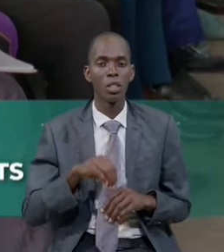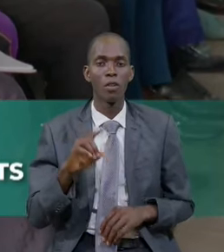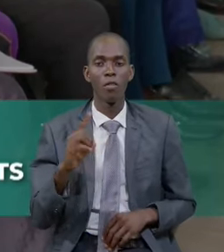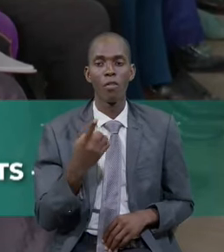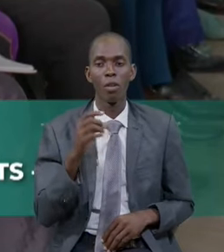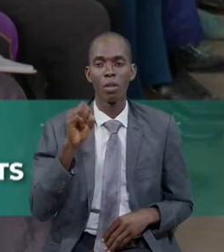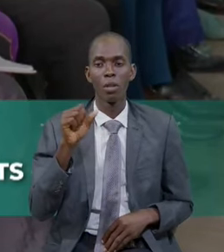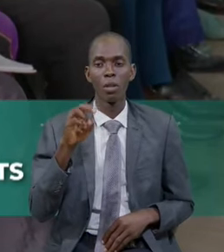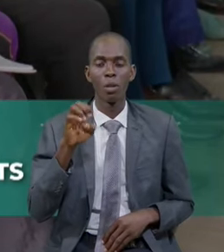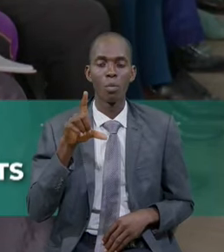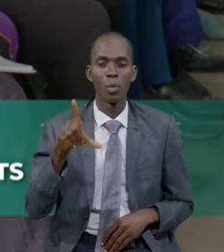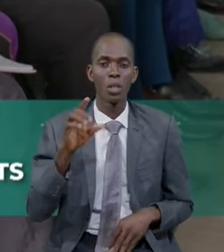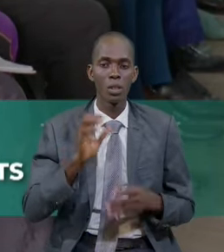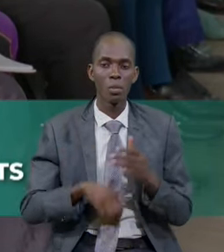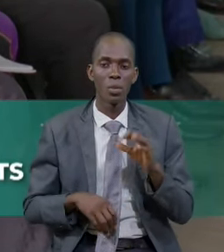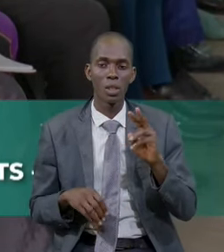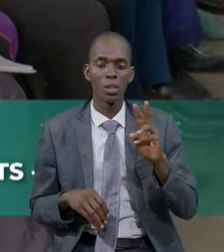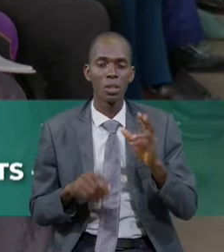1 Samuel 16,